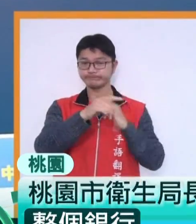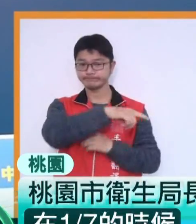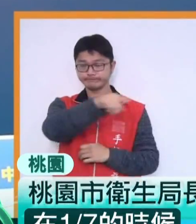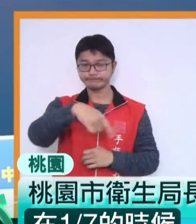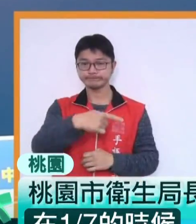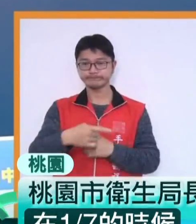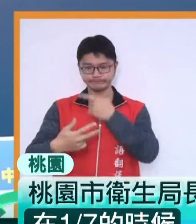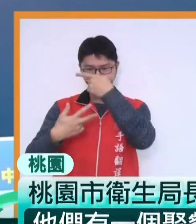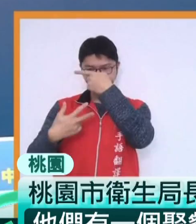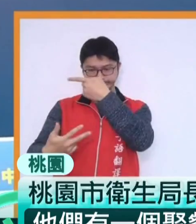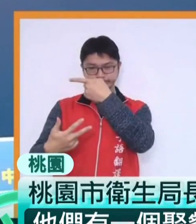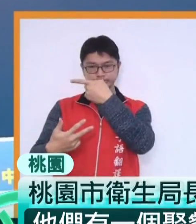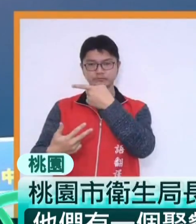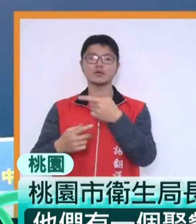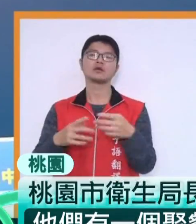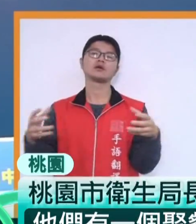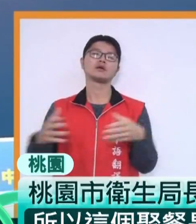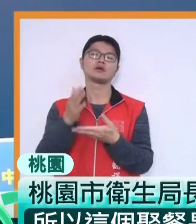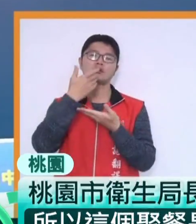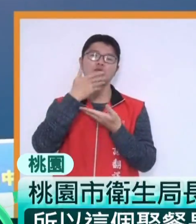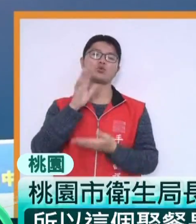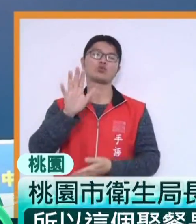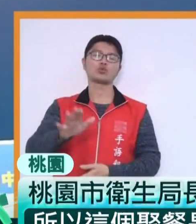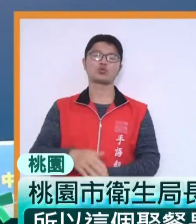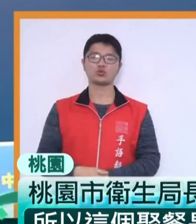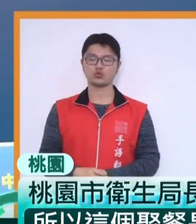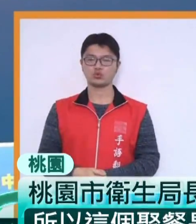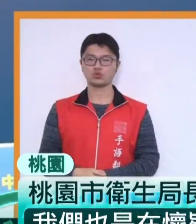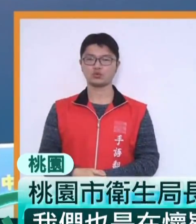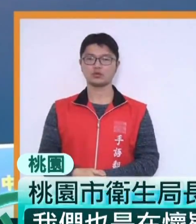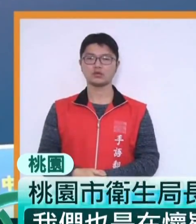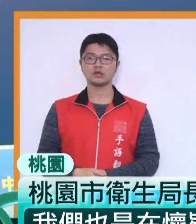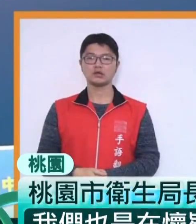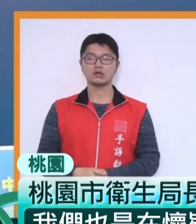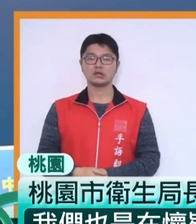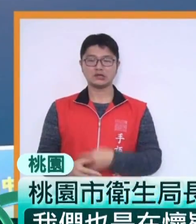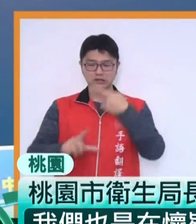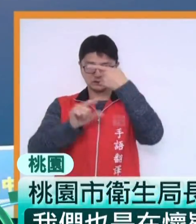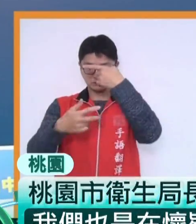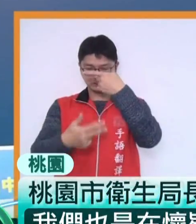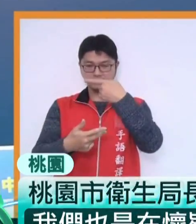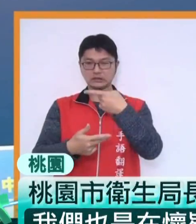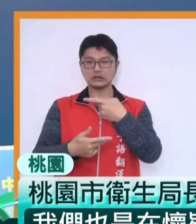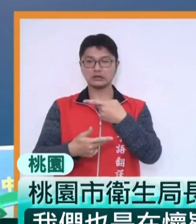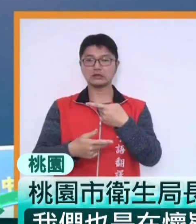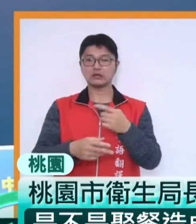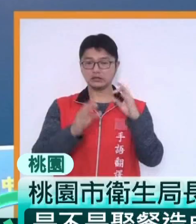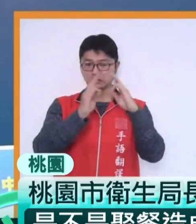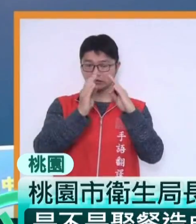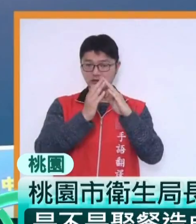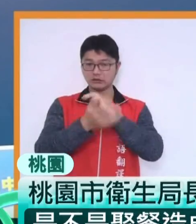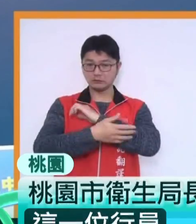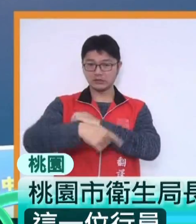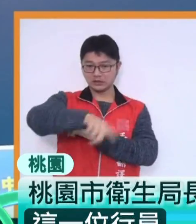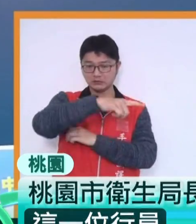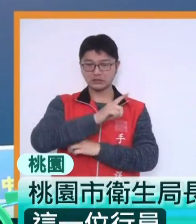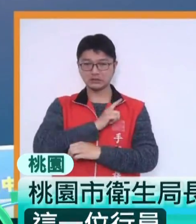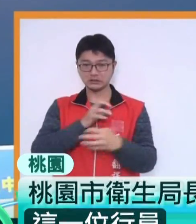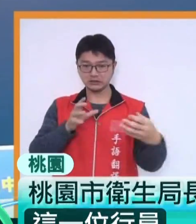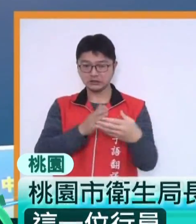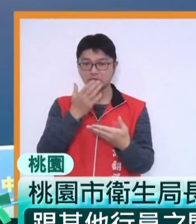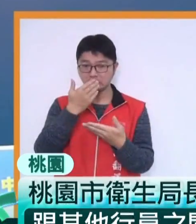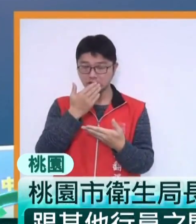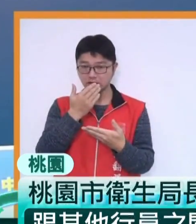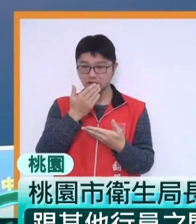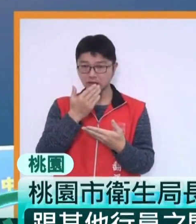的时候，他们有一个聚餐，所以这个聚餐是不是我们也是在怀疑，是不是聚餐造成这一位行员跟